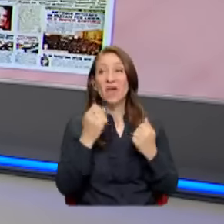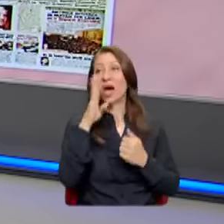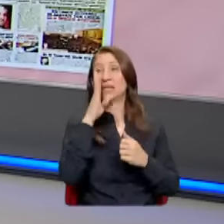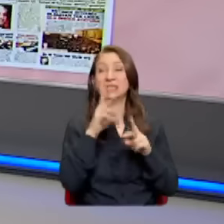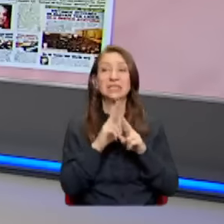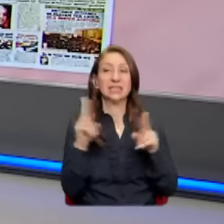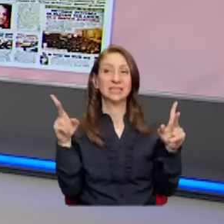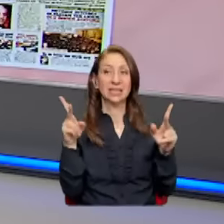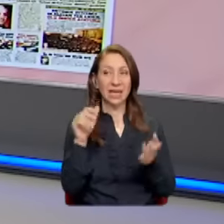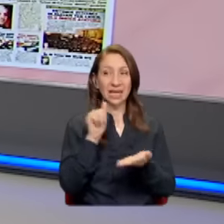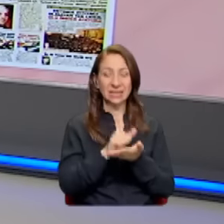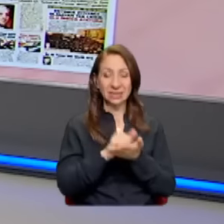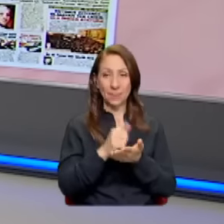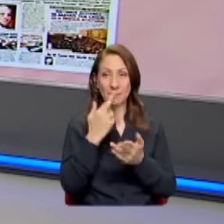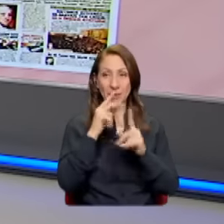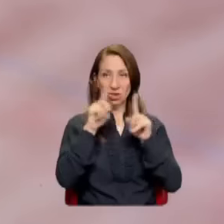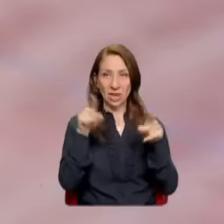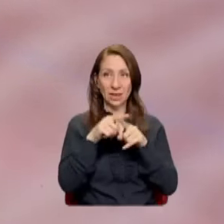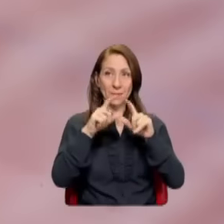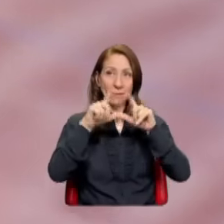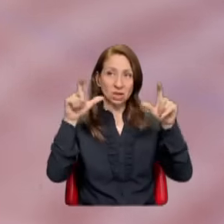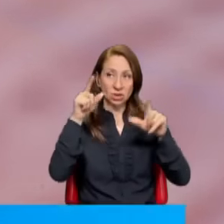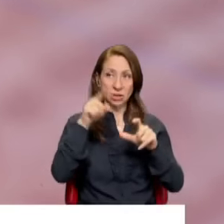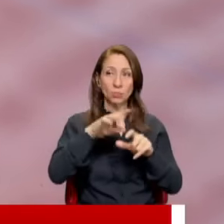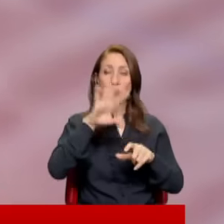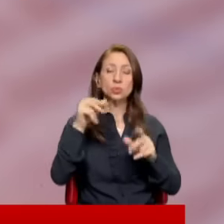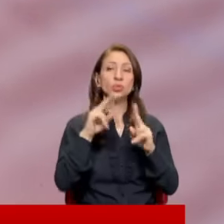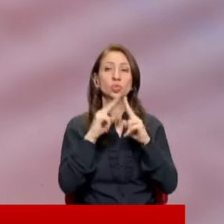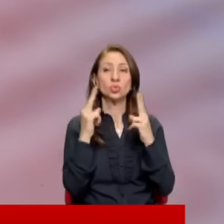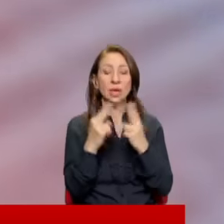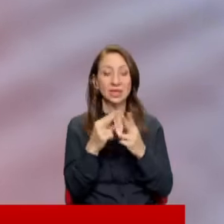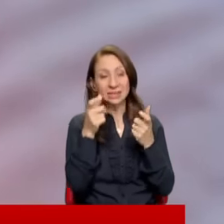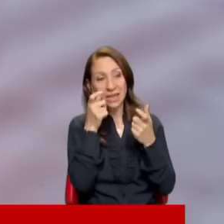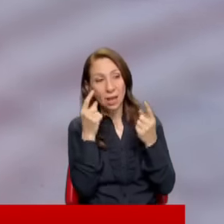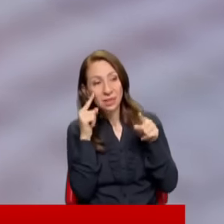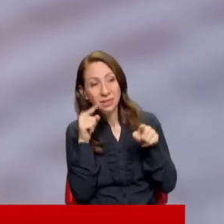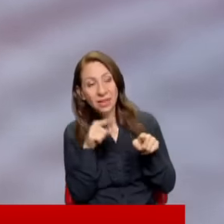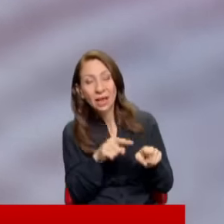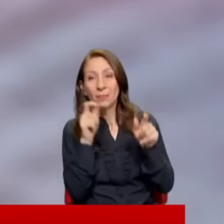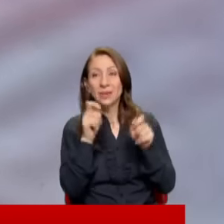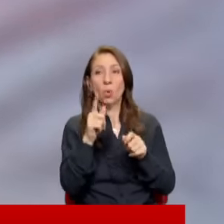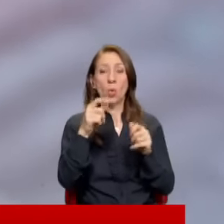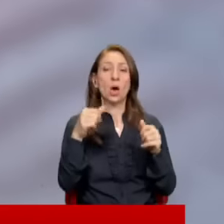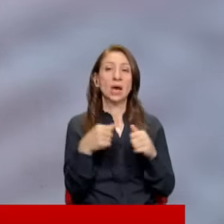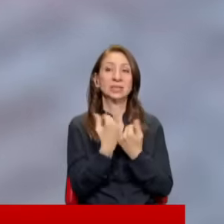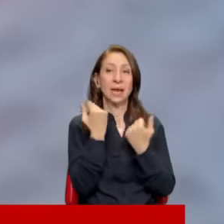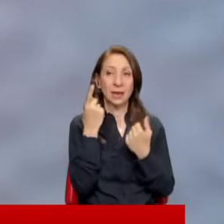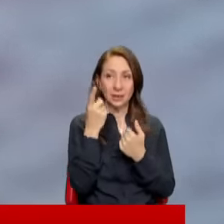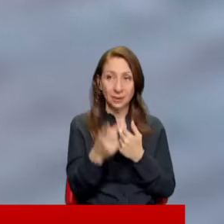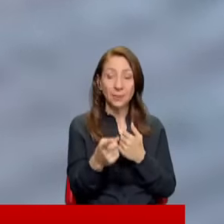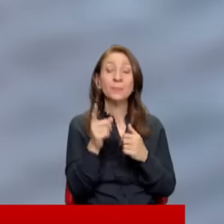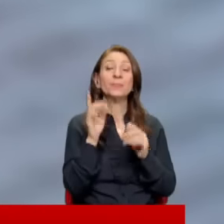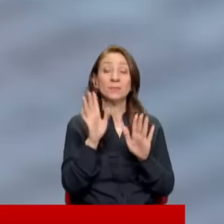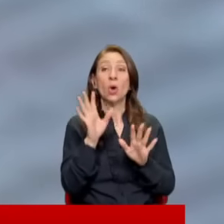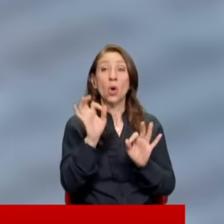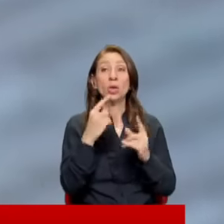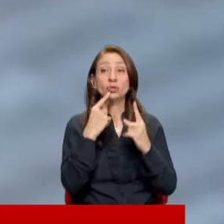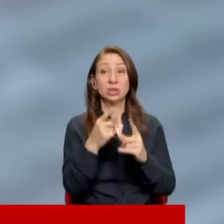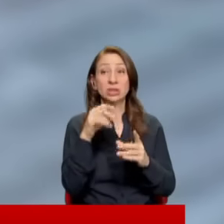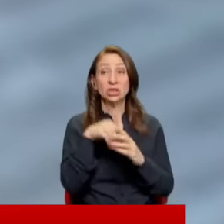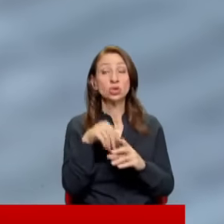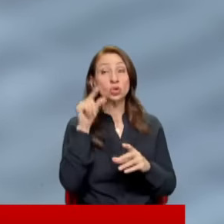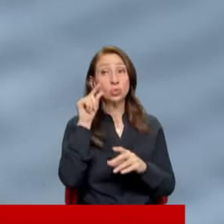kırıldı gazete pencerenin manşetiyle takip ettiği O kaza Kırım öyle nitelendirdiği